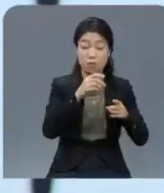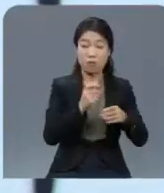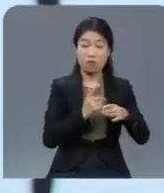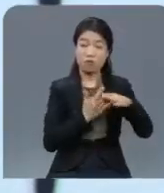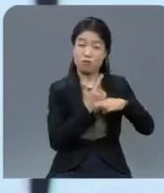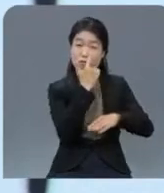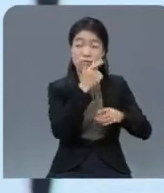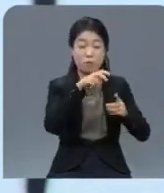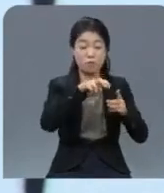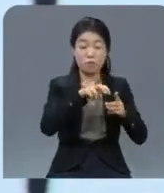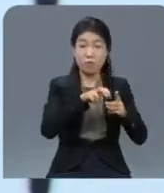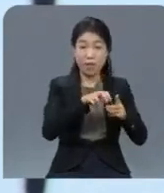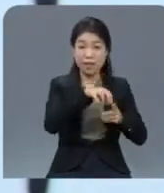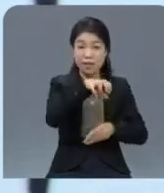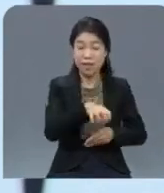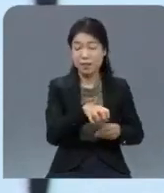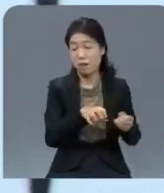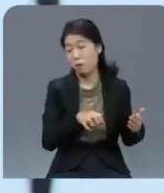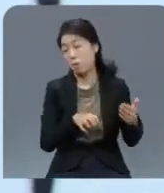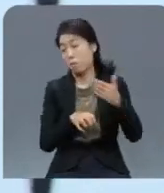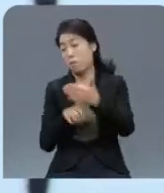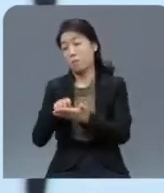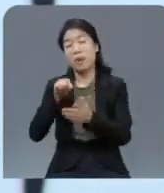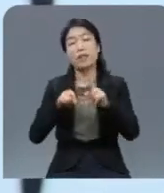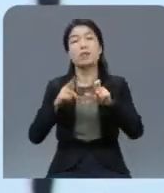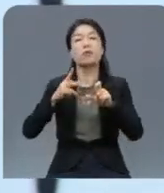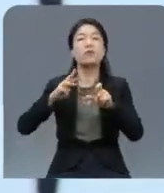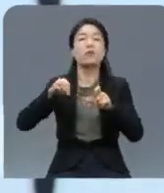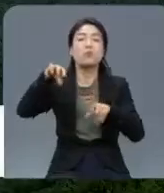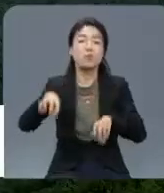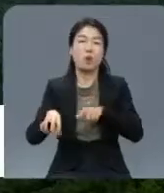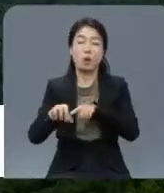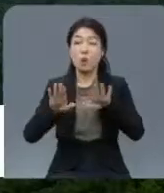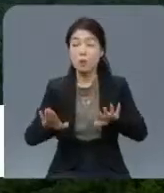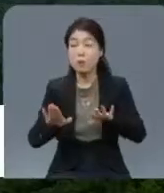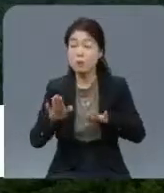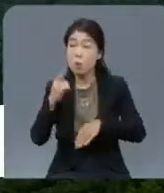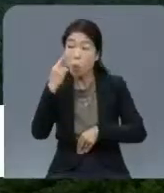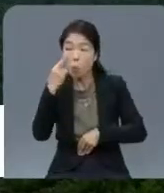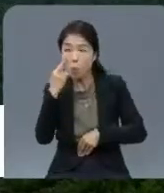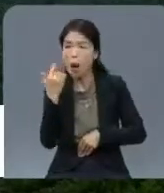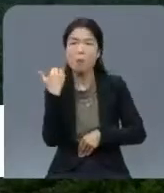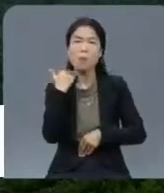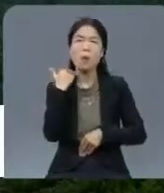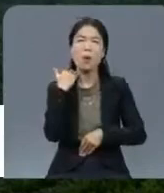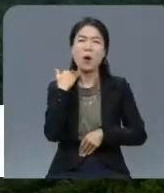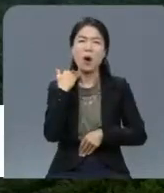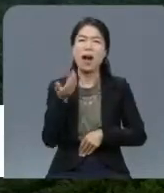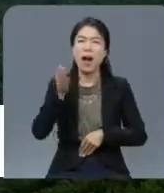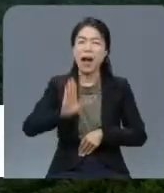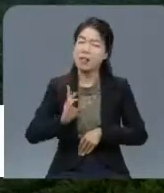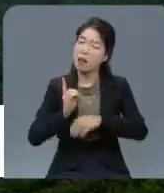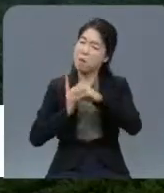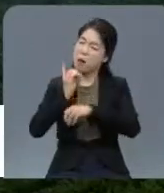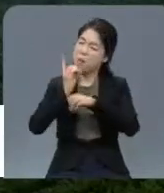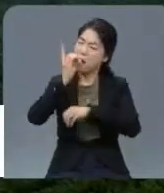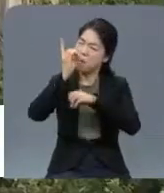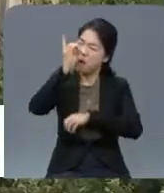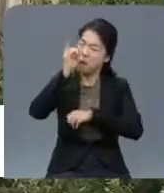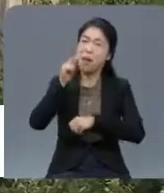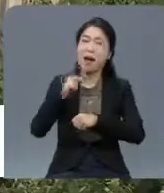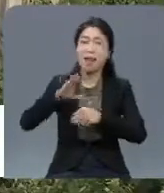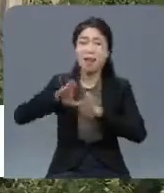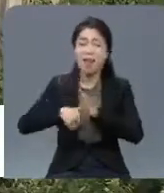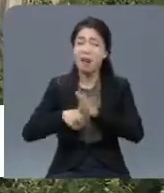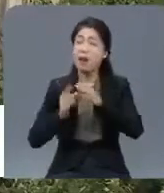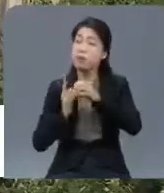거리로 15km가량 떨어져 있는데요. 현재는 육안으로 누리호가 보이진 않지만 발사 직후엔 엄청난 불꽃을 내기 때문에